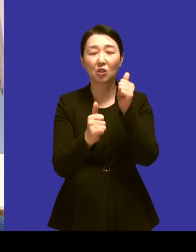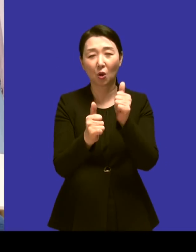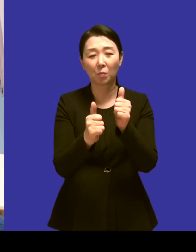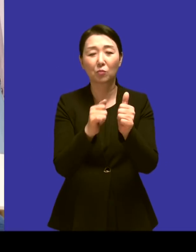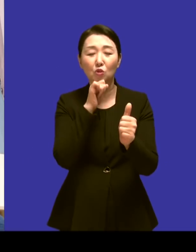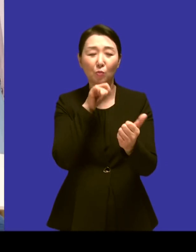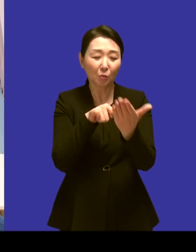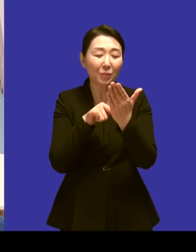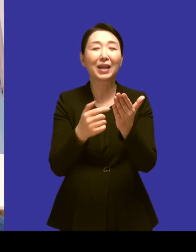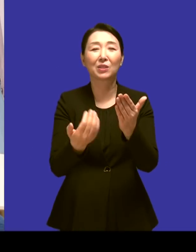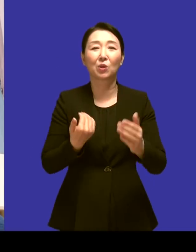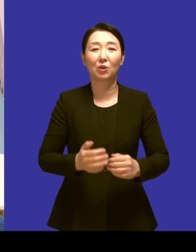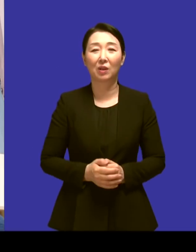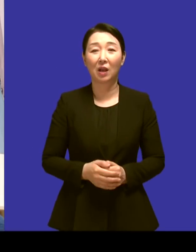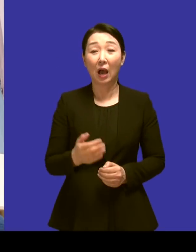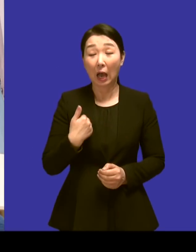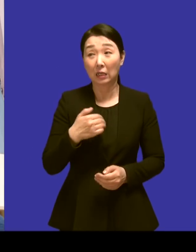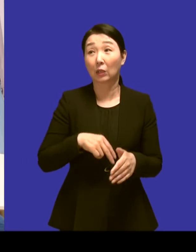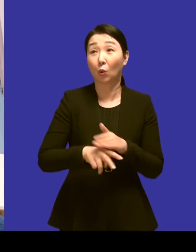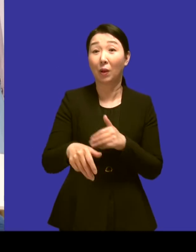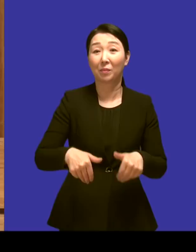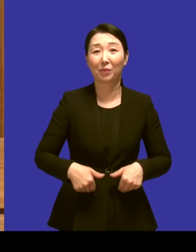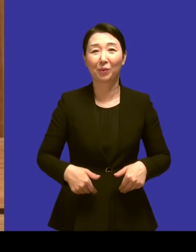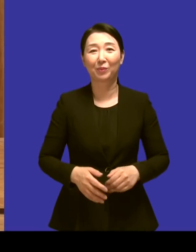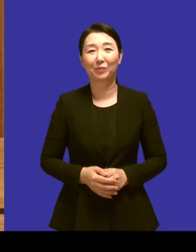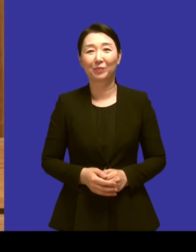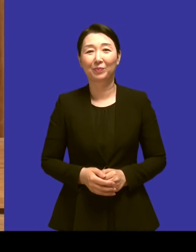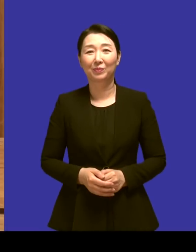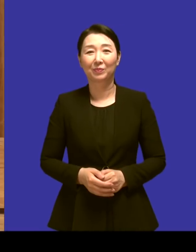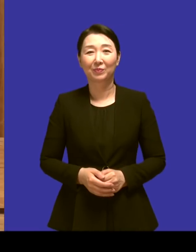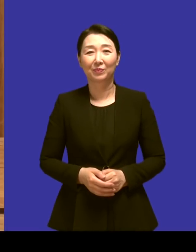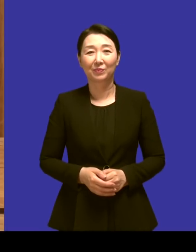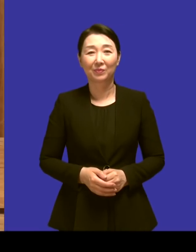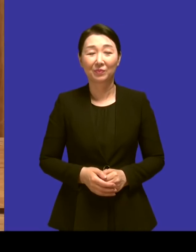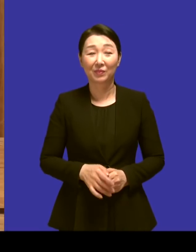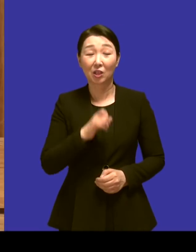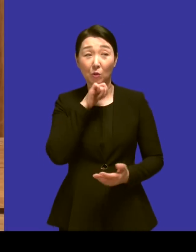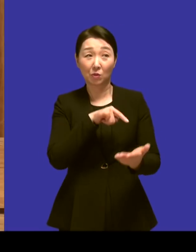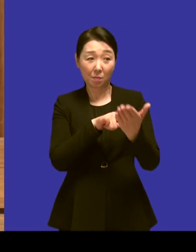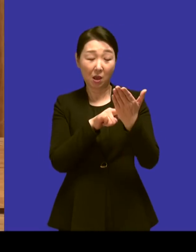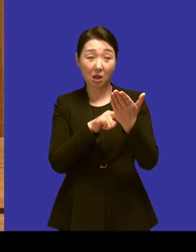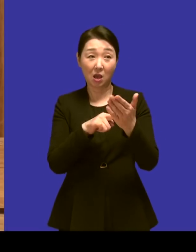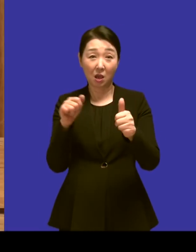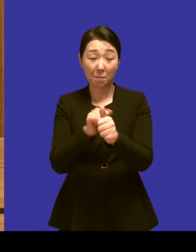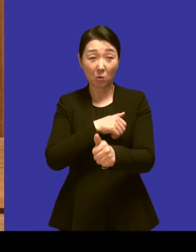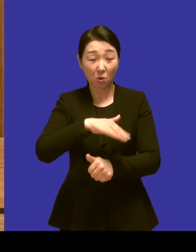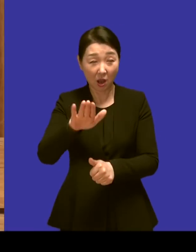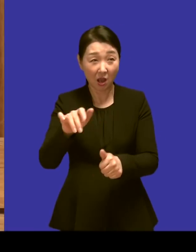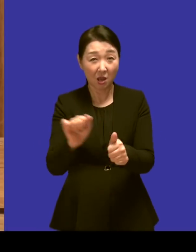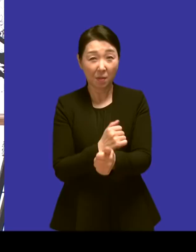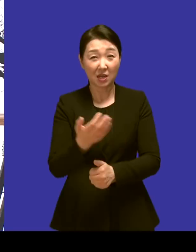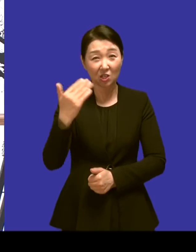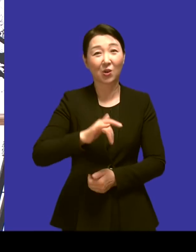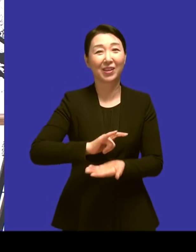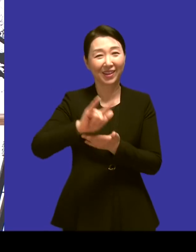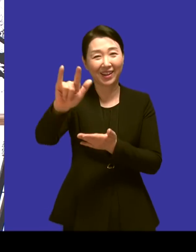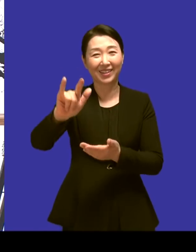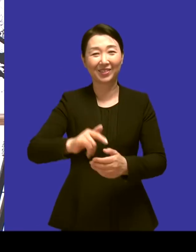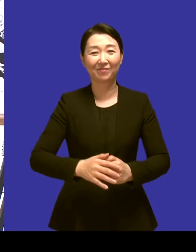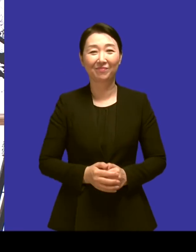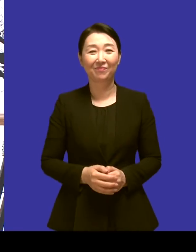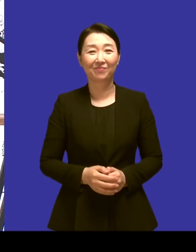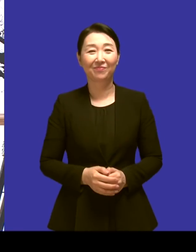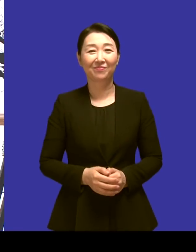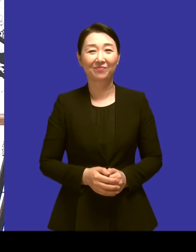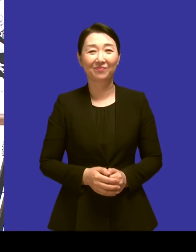그래서 이거는 도망가야 된다 어. 싶어서 바로 기회다. 성적이 나오면 맞고 가야 되니까 맞기 그쵸, 전에 맞기 전에 가야죠. 네.